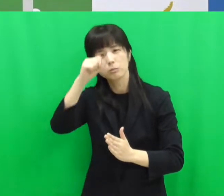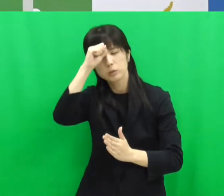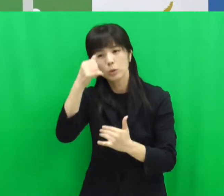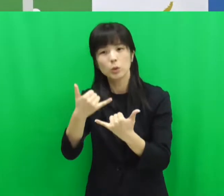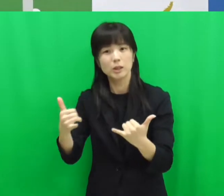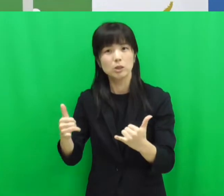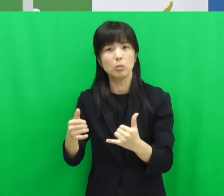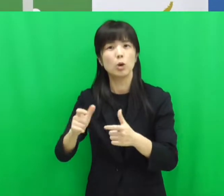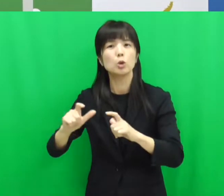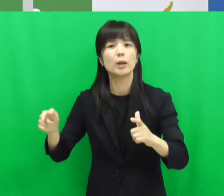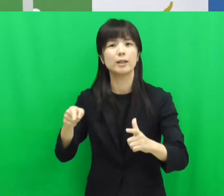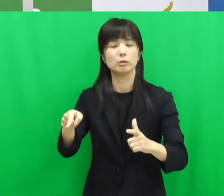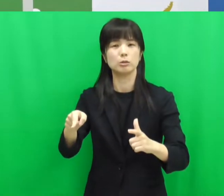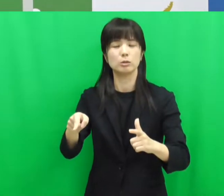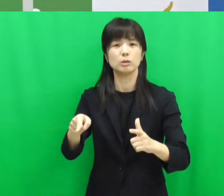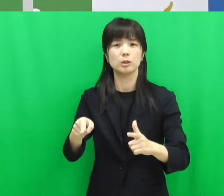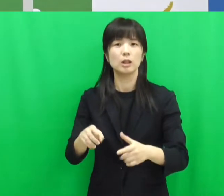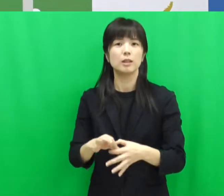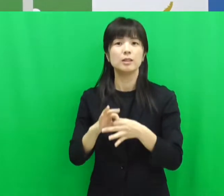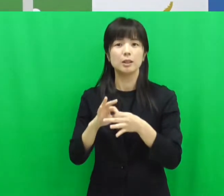ておりますので、こういったようなものはですね、